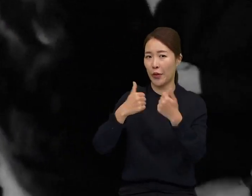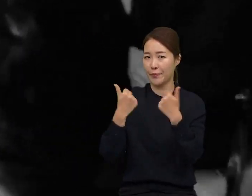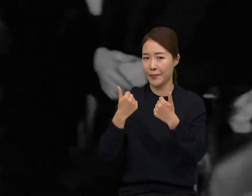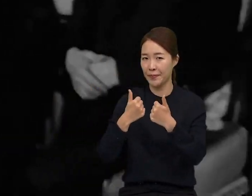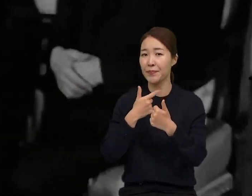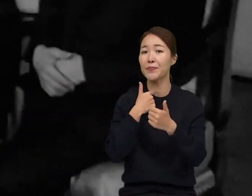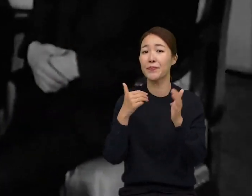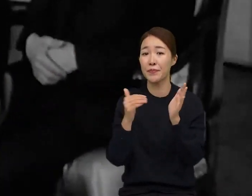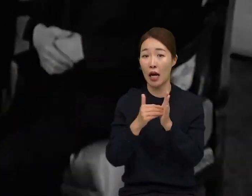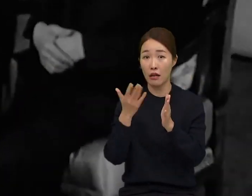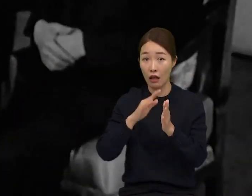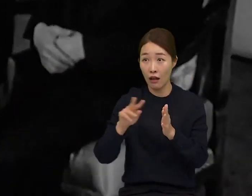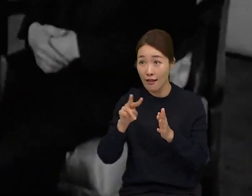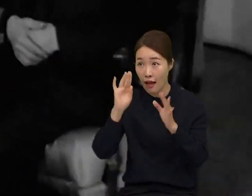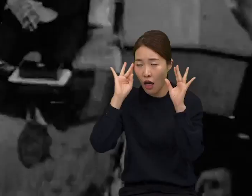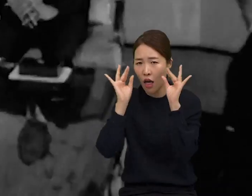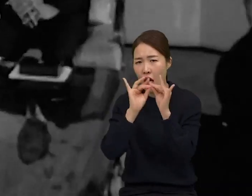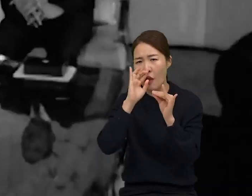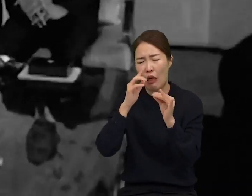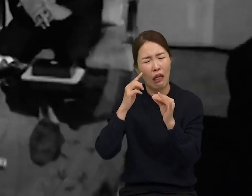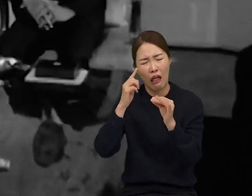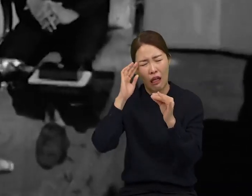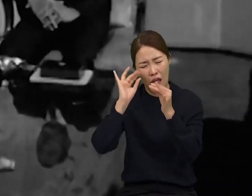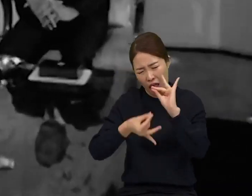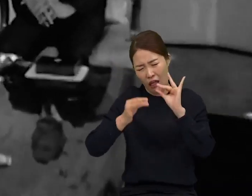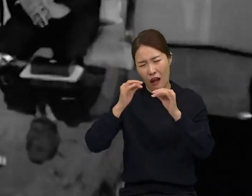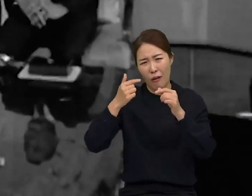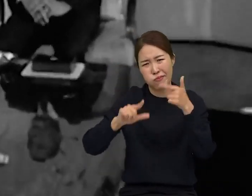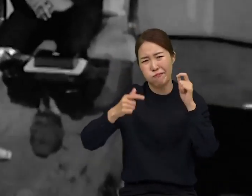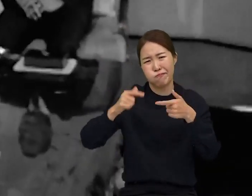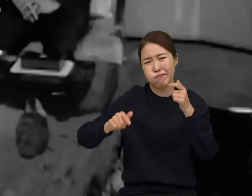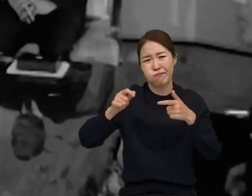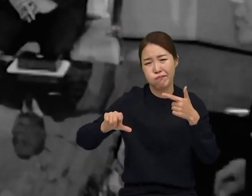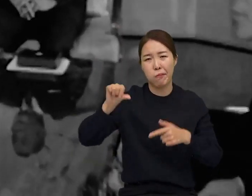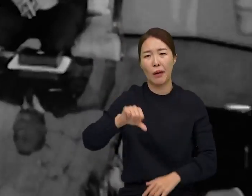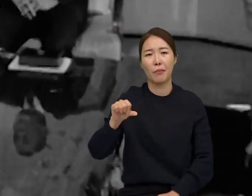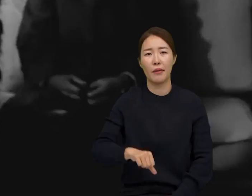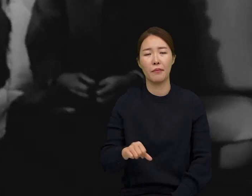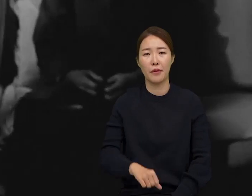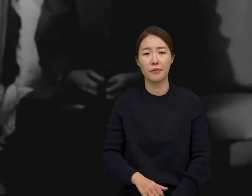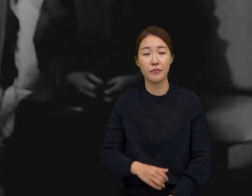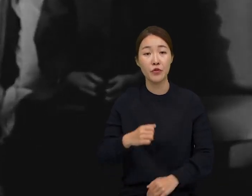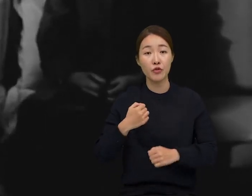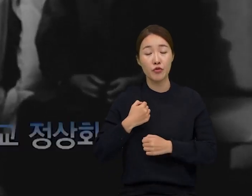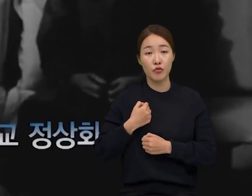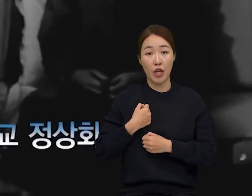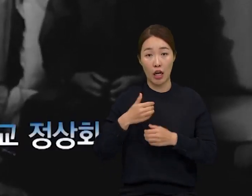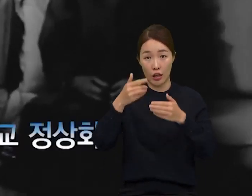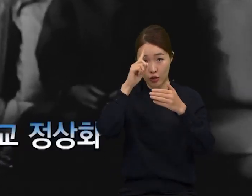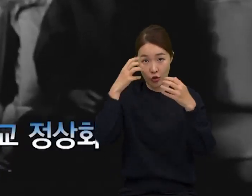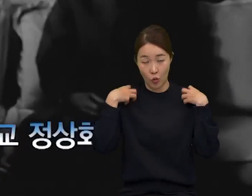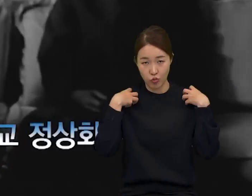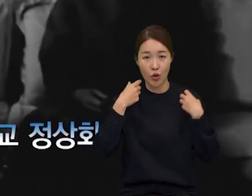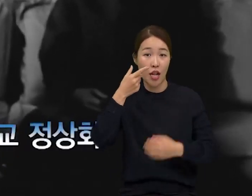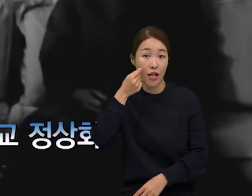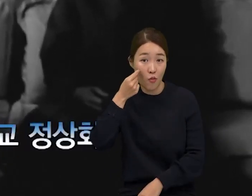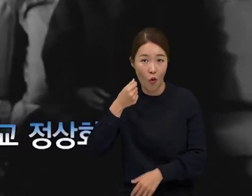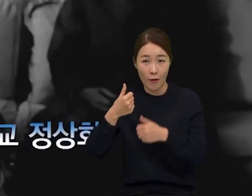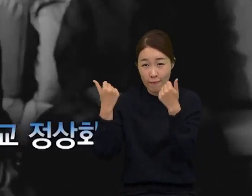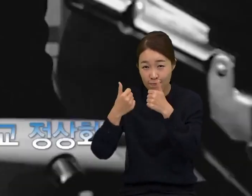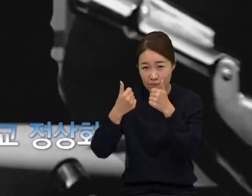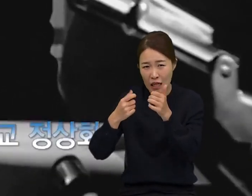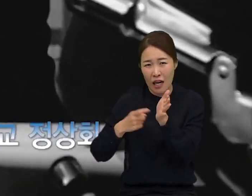회담이 열렸으나 양국의 상반된 입장으로 모두 결렬됐다. 군사정부는 일본과의 국교